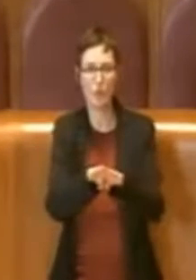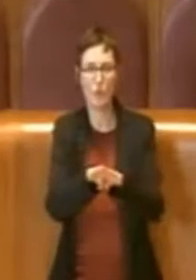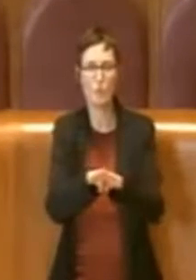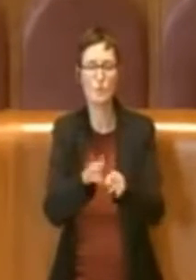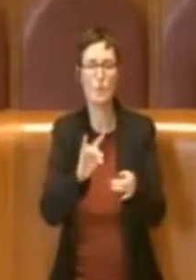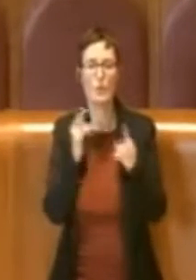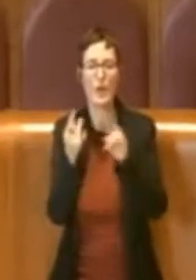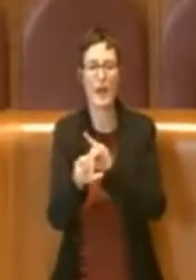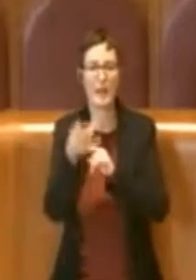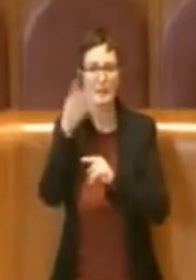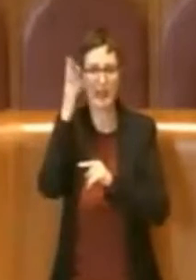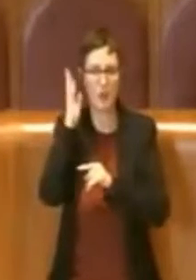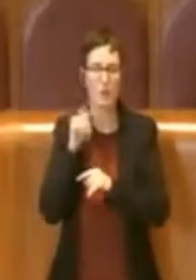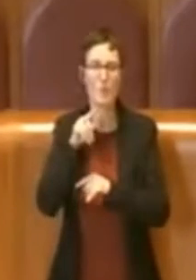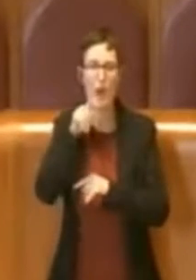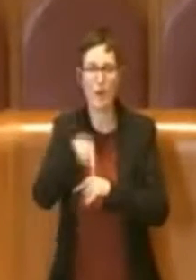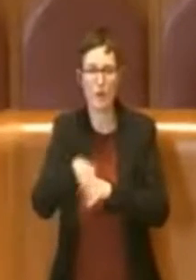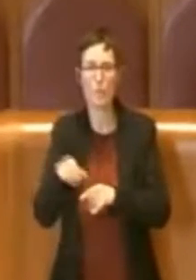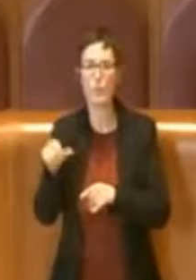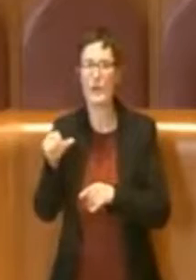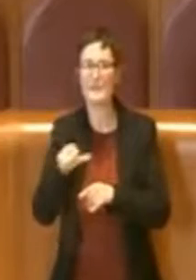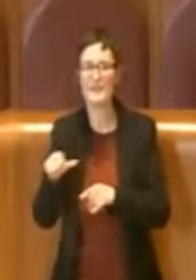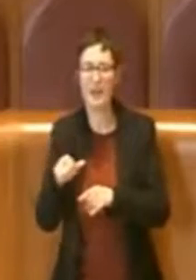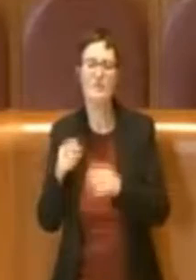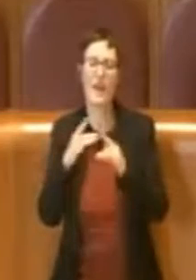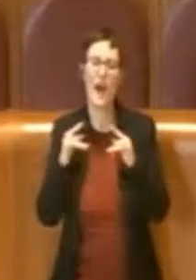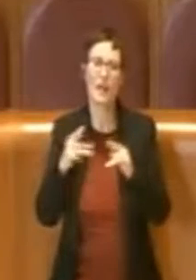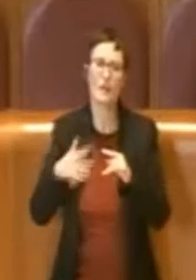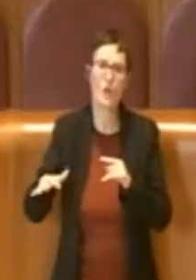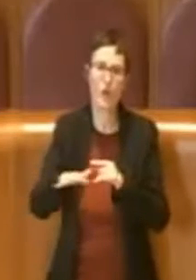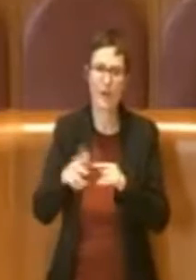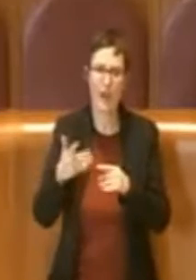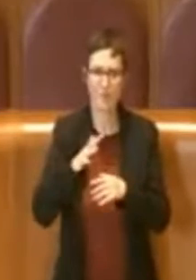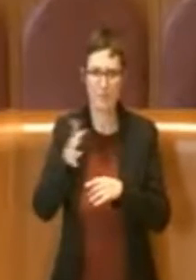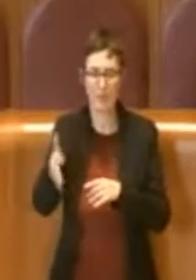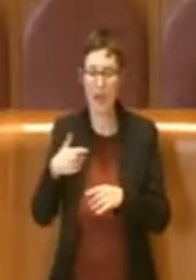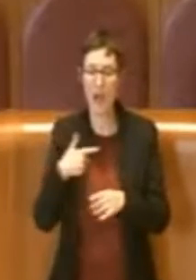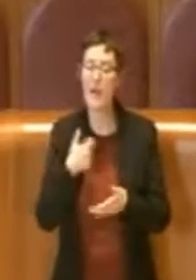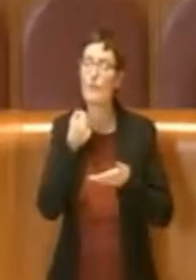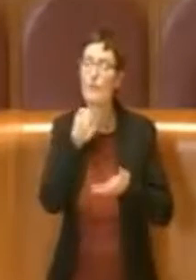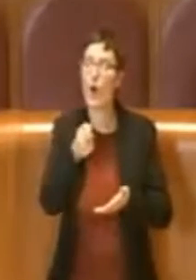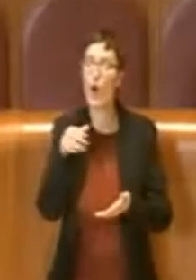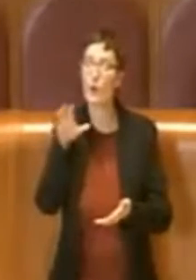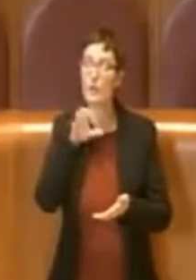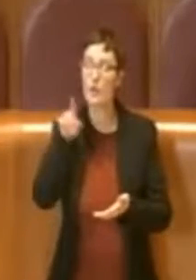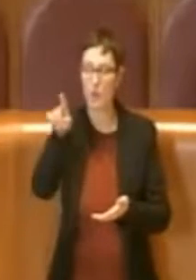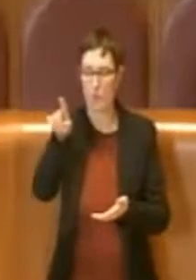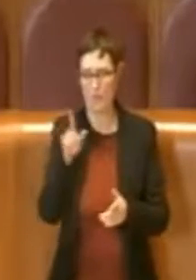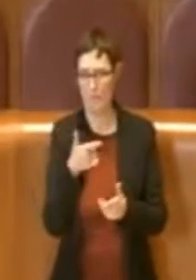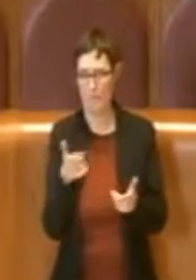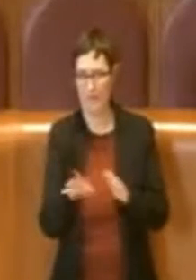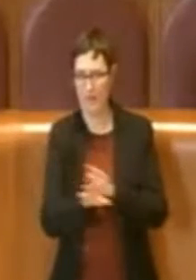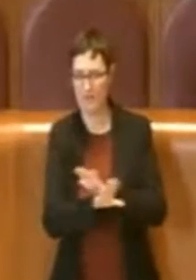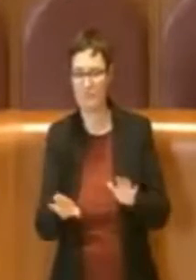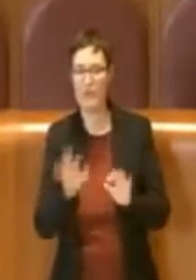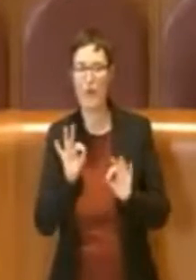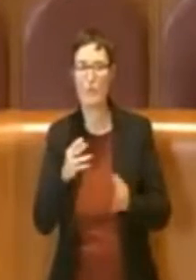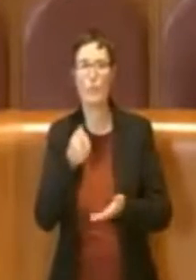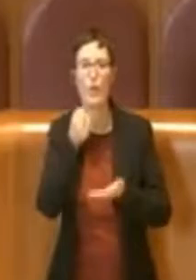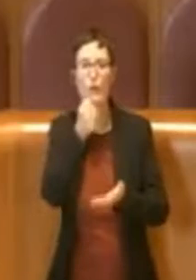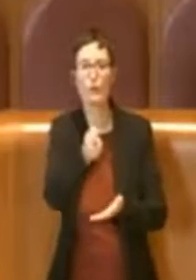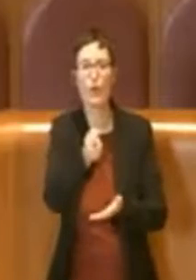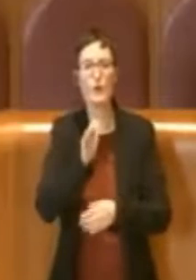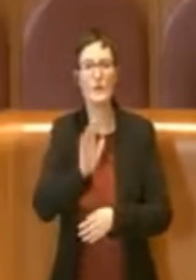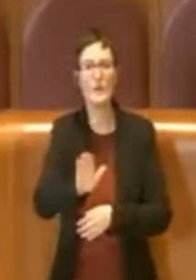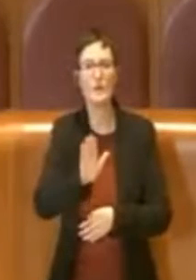anche salviati ed anche altri campi non sono più i fondi europei ma sono i fondi di roma capitale noi sappiamo che roma capitale